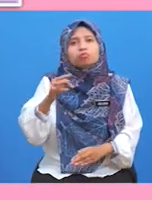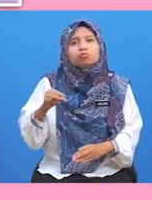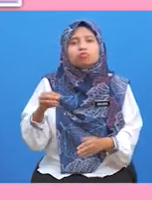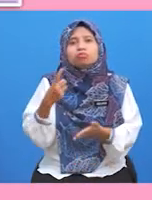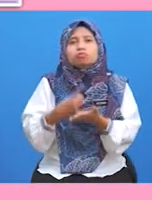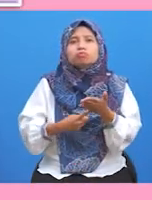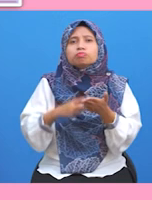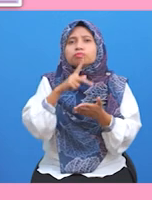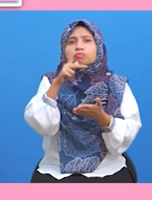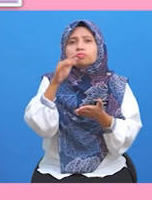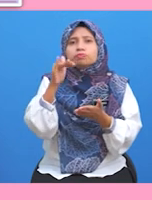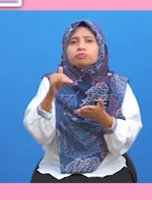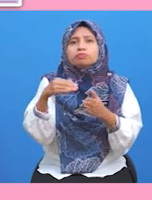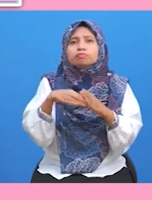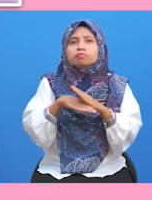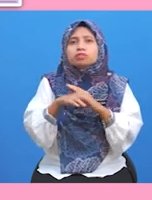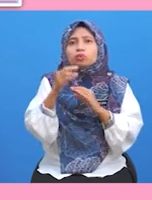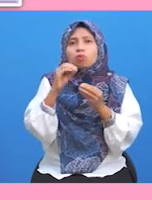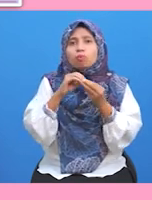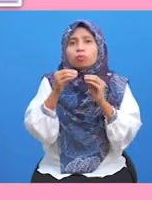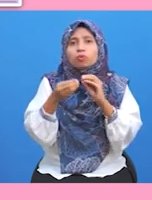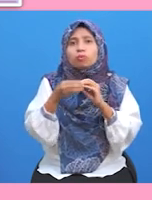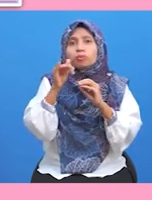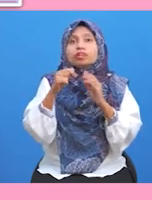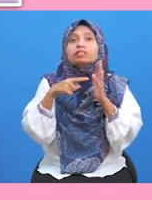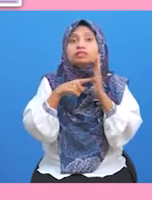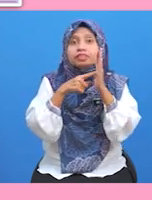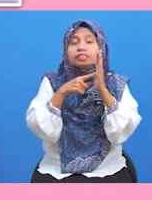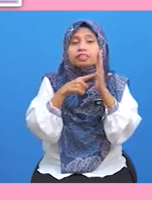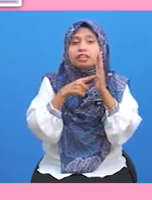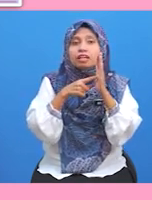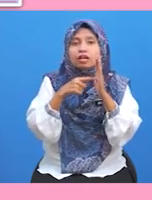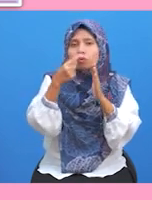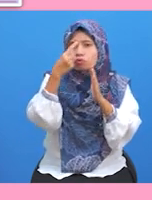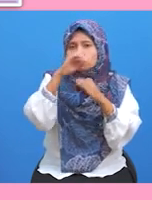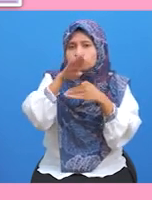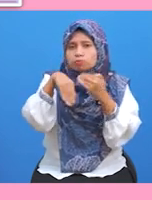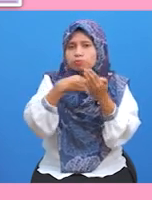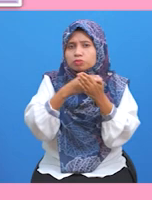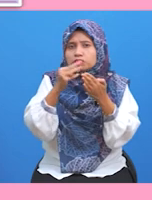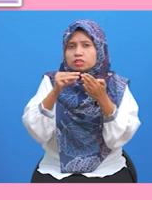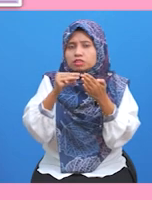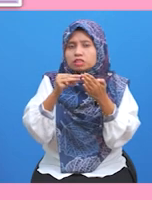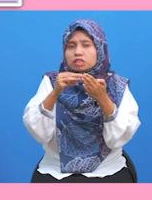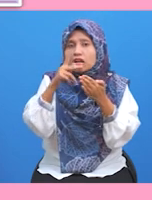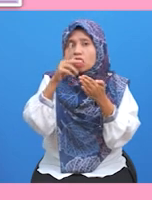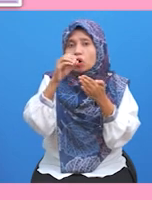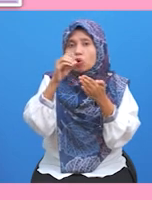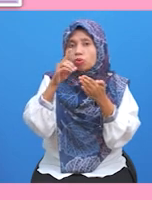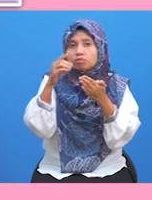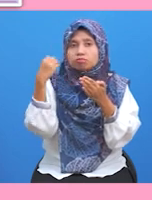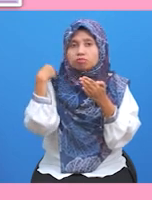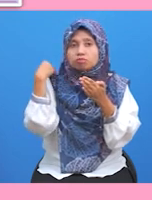yang tersirat di sebalik kod-kod yang bernombor tersebut? Untuk makluman murid-murid, kod tersebut bermula dari